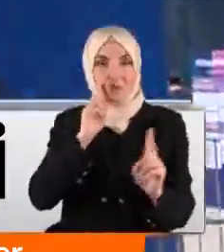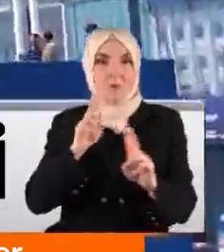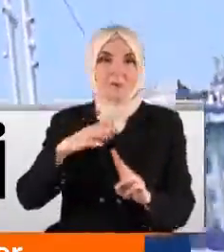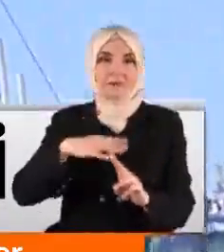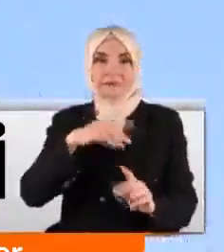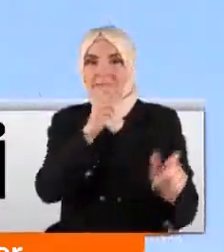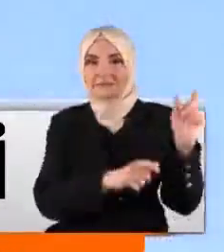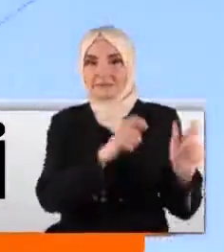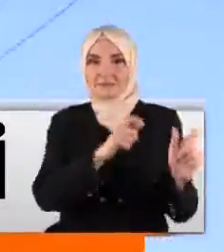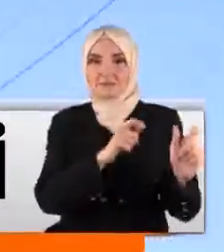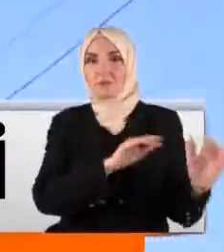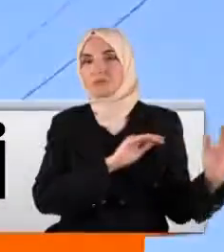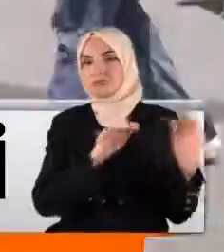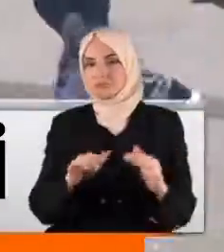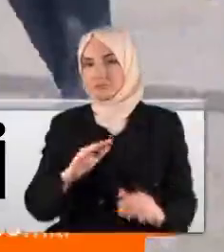akın etti.